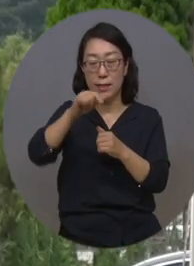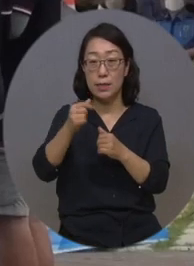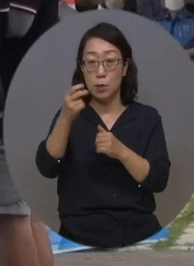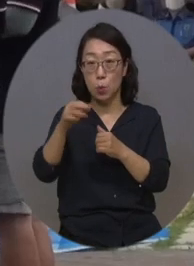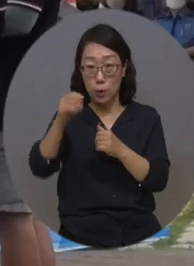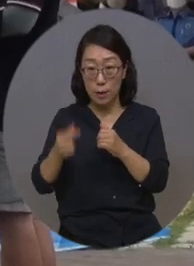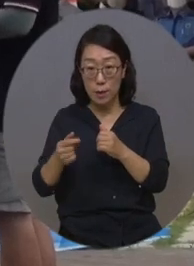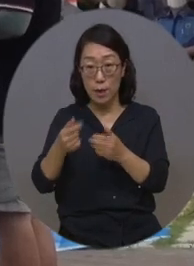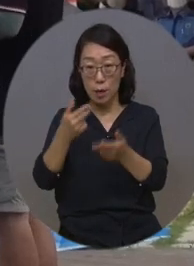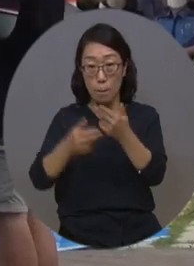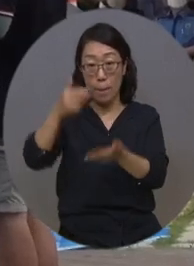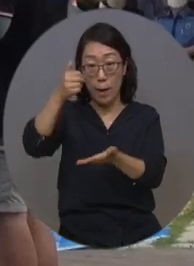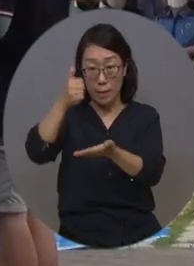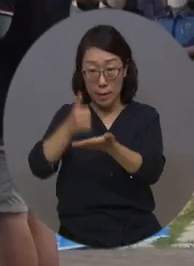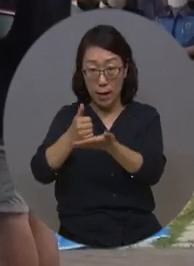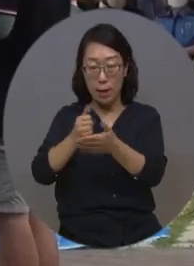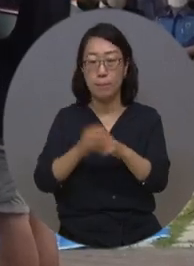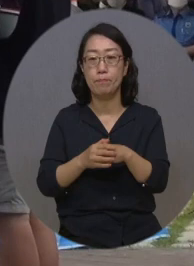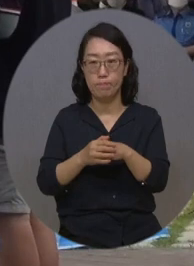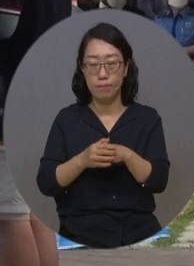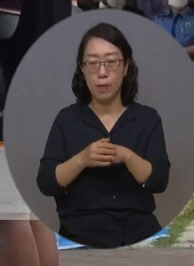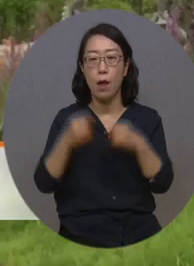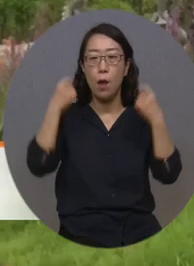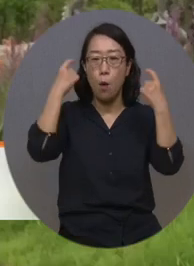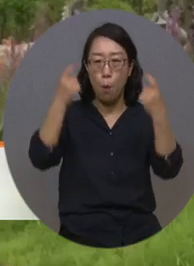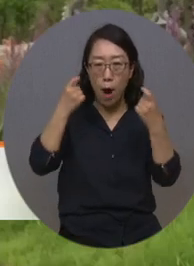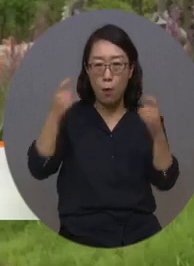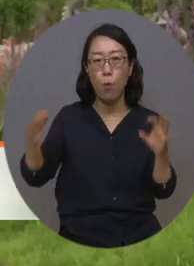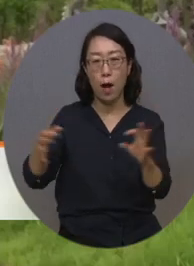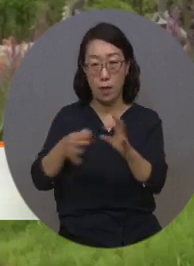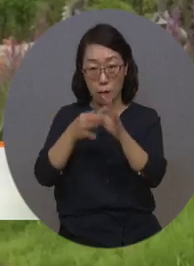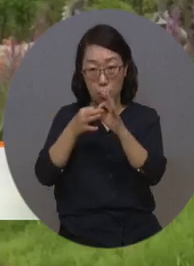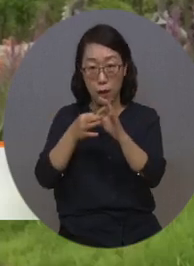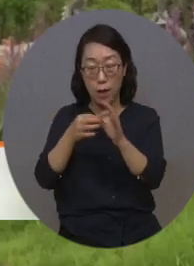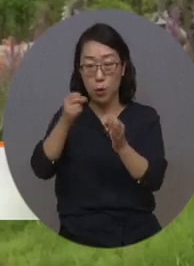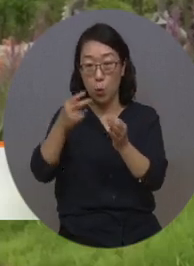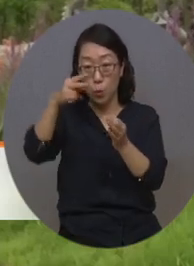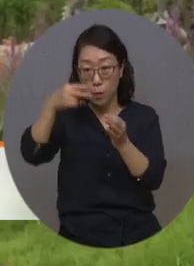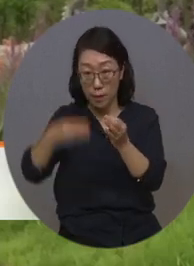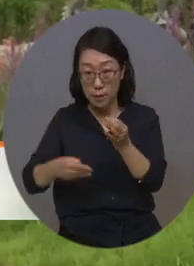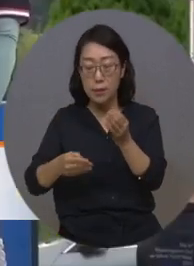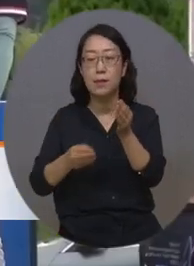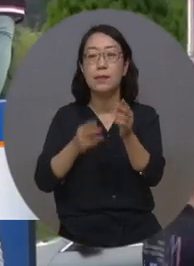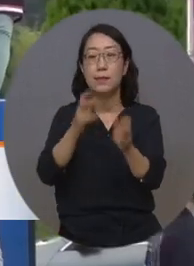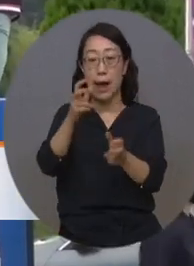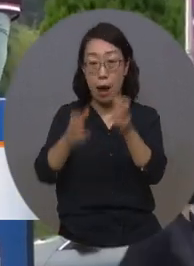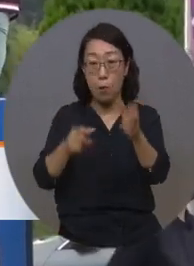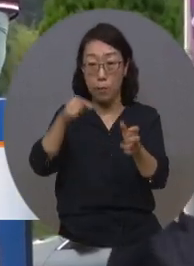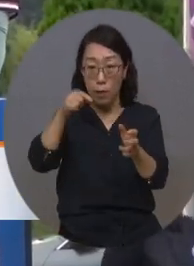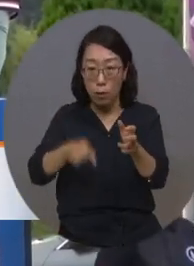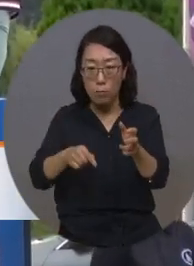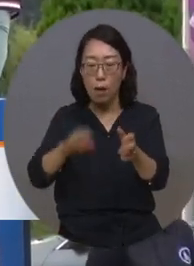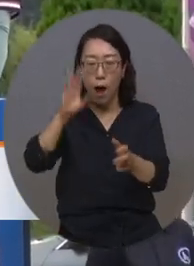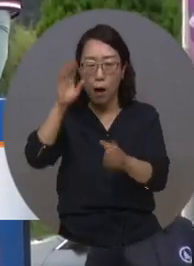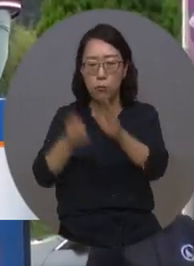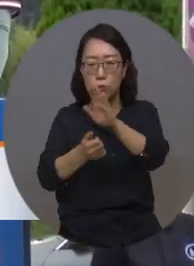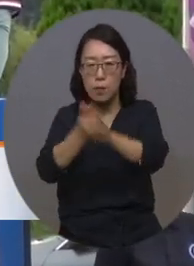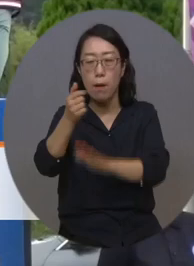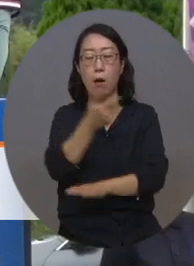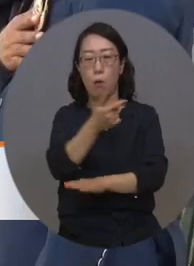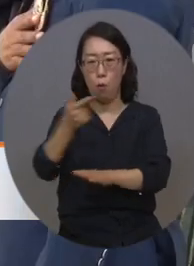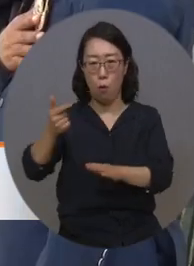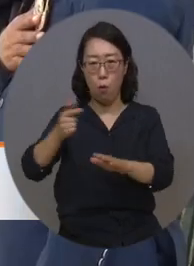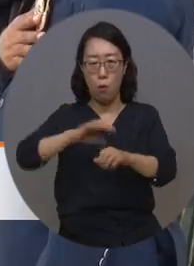협회장은 대회사를 통해 관광과 연계한 요트 산업 은 차세대 블루오션으로 우리나라 뿐만 아니라 전